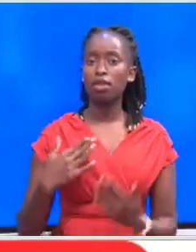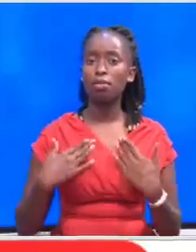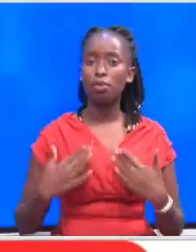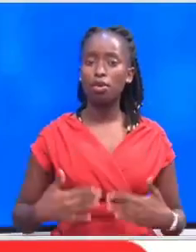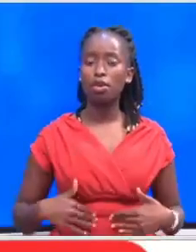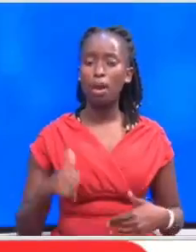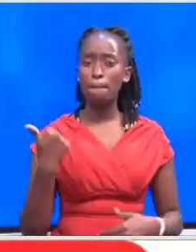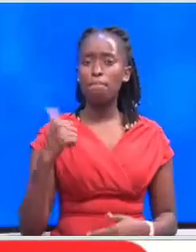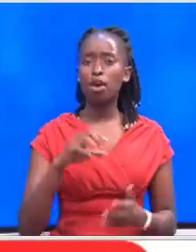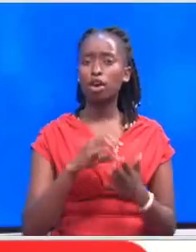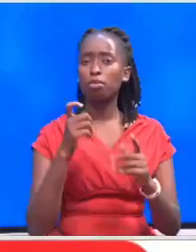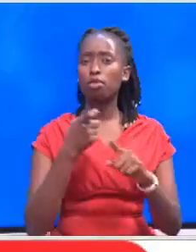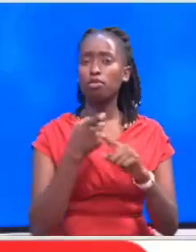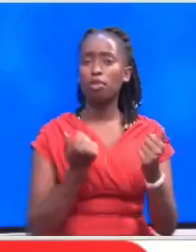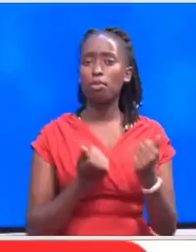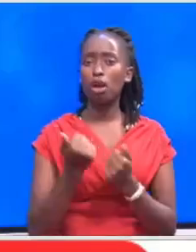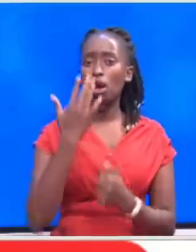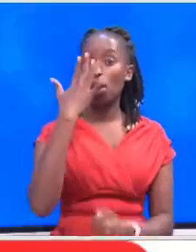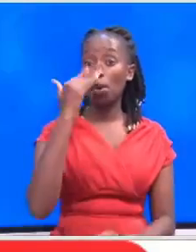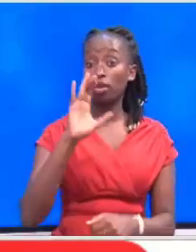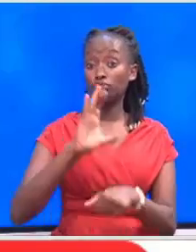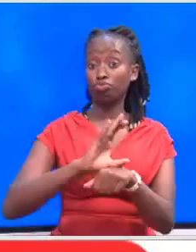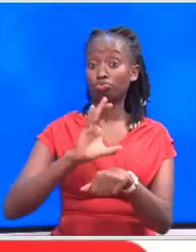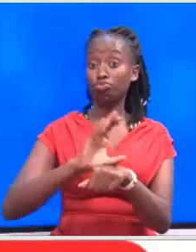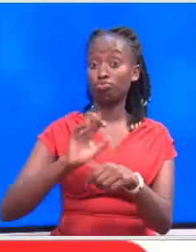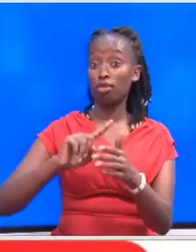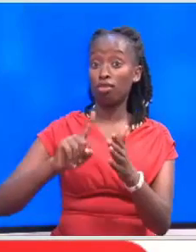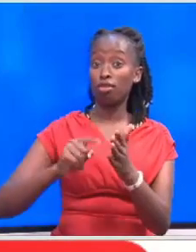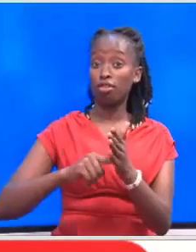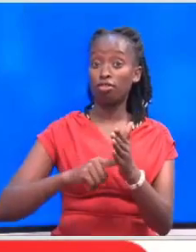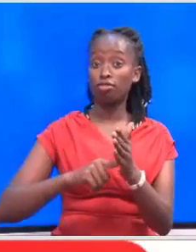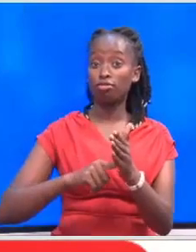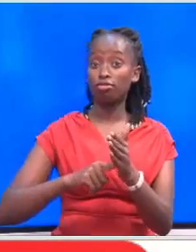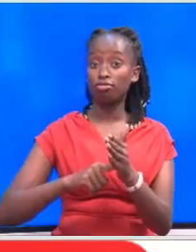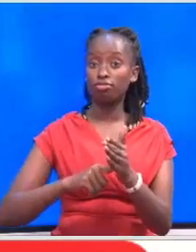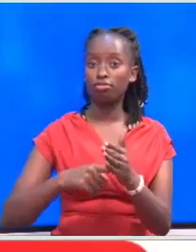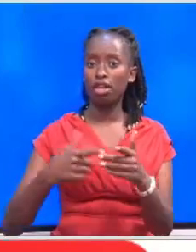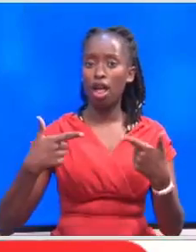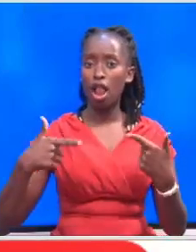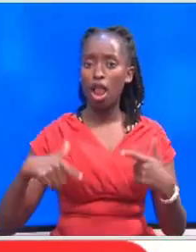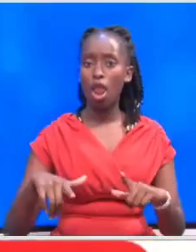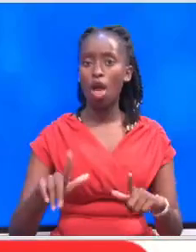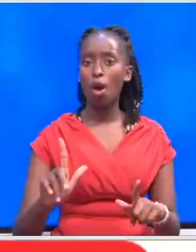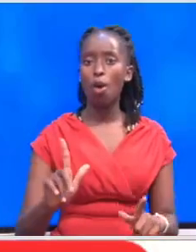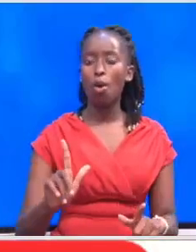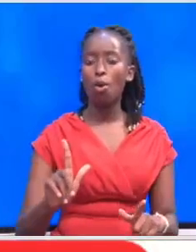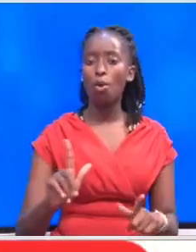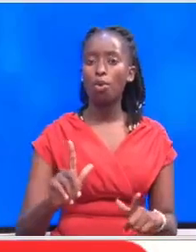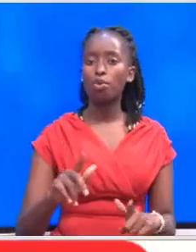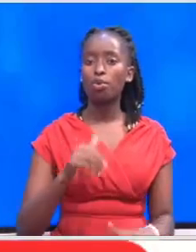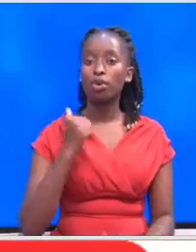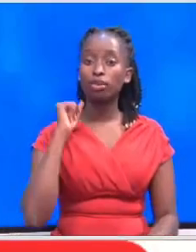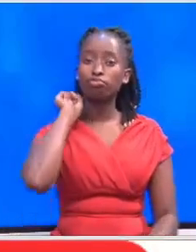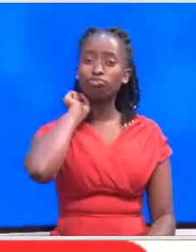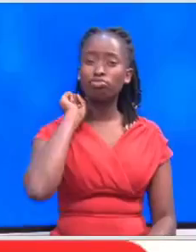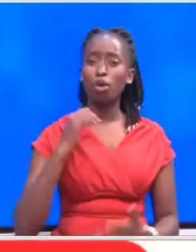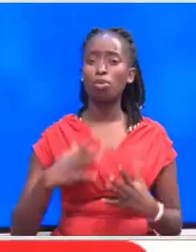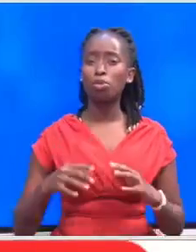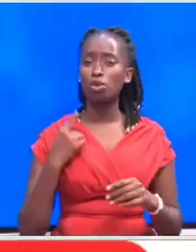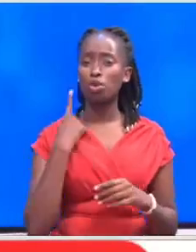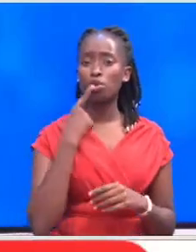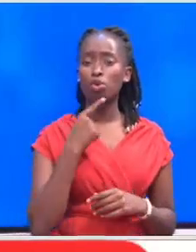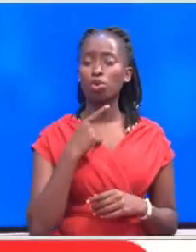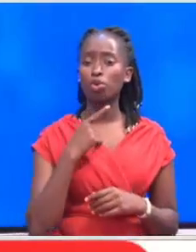gari kwa sababu kanisa hili alihusiki kuzika watu ambao wamejinyonga ama